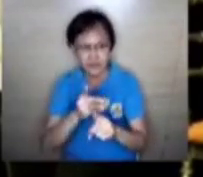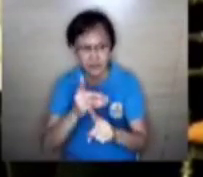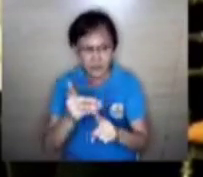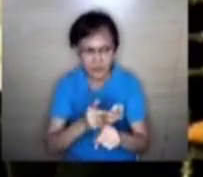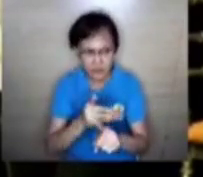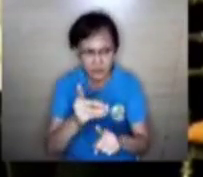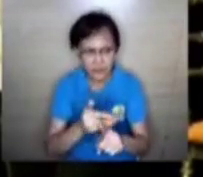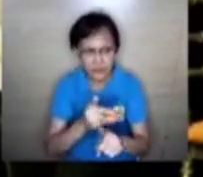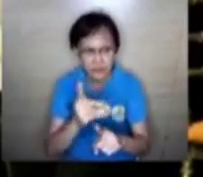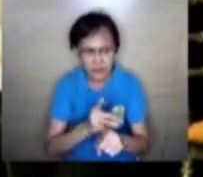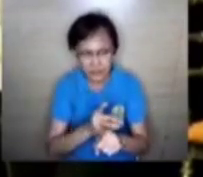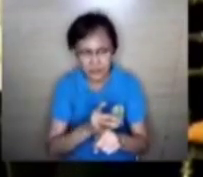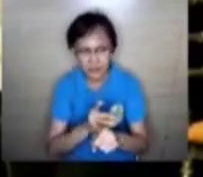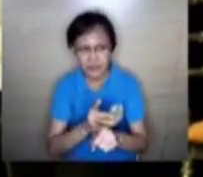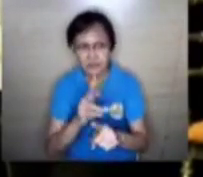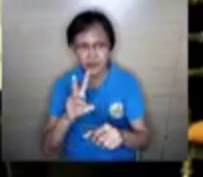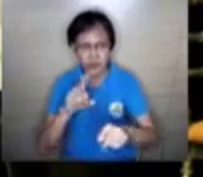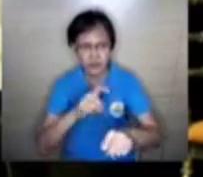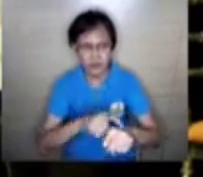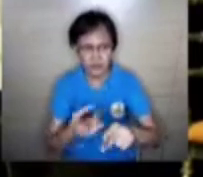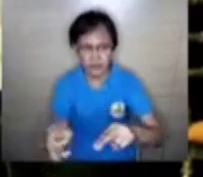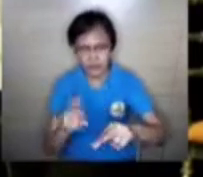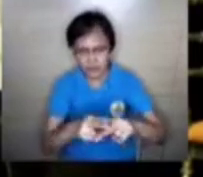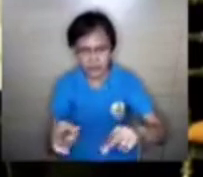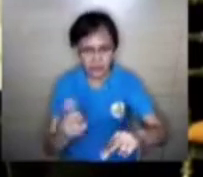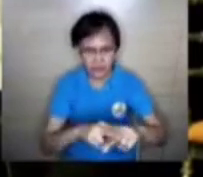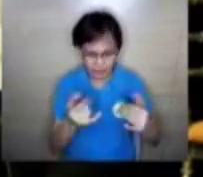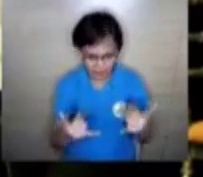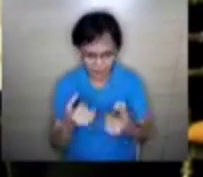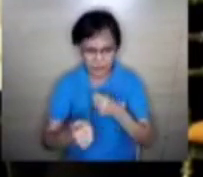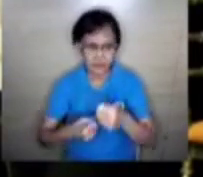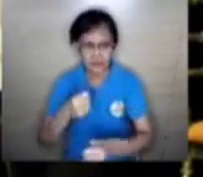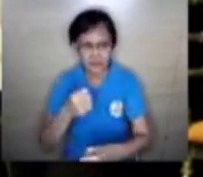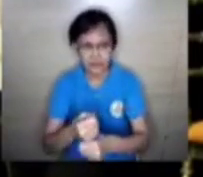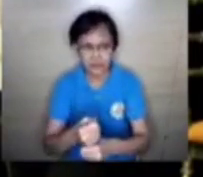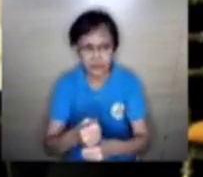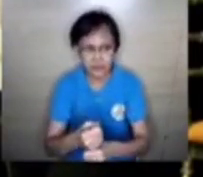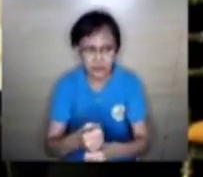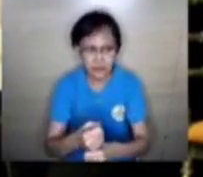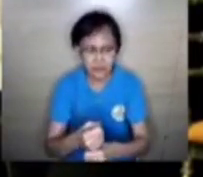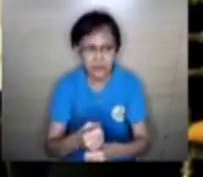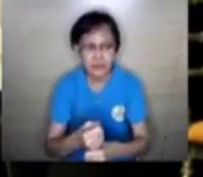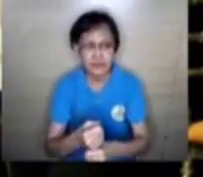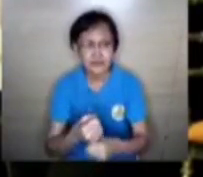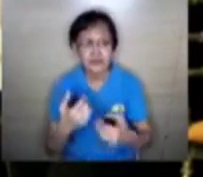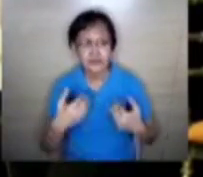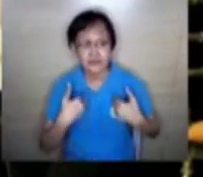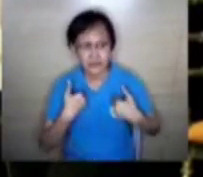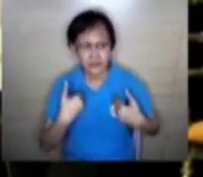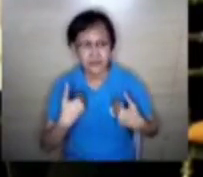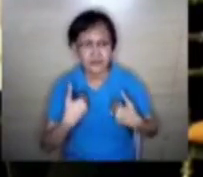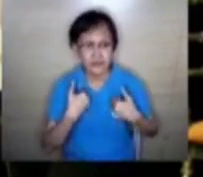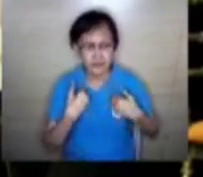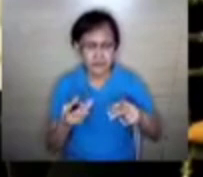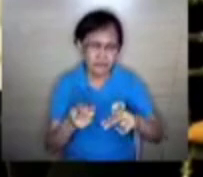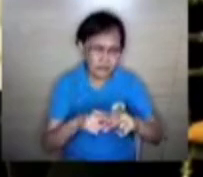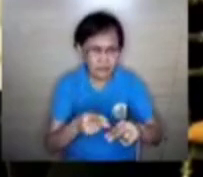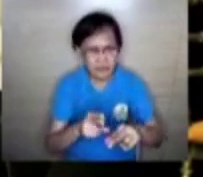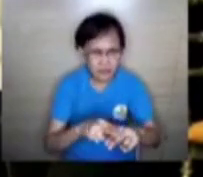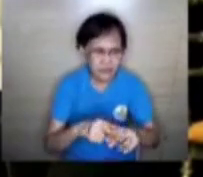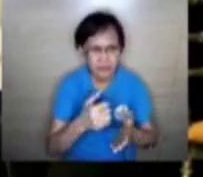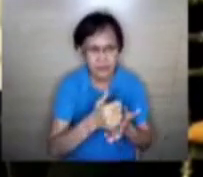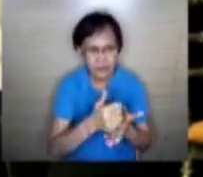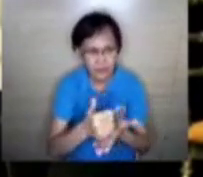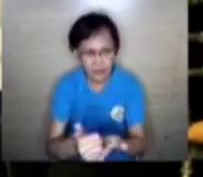sa bilang nang nakakatanggap noon. Yung naiwan naman ng 10%, hinabol natin nung bagong taon.